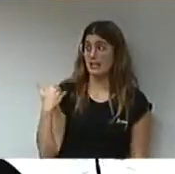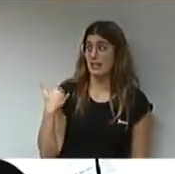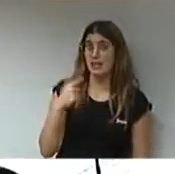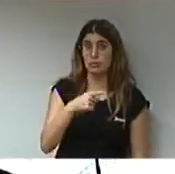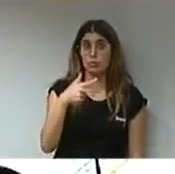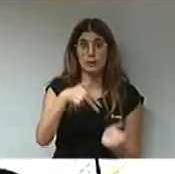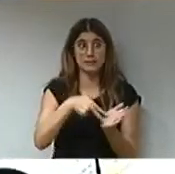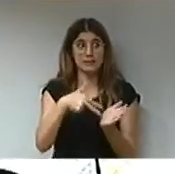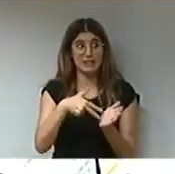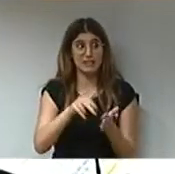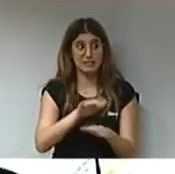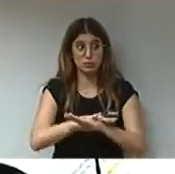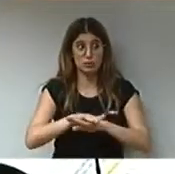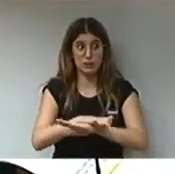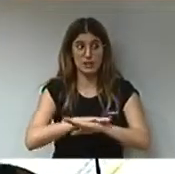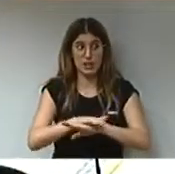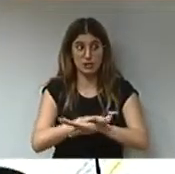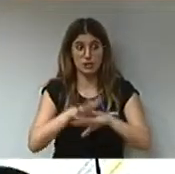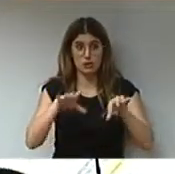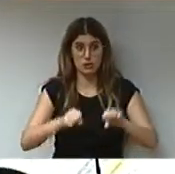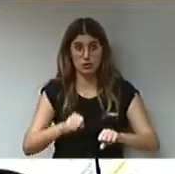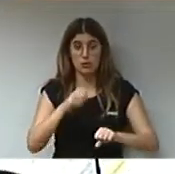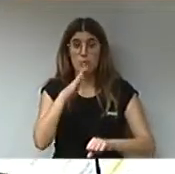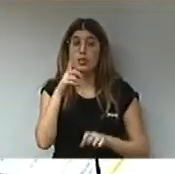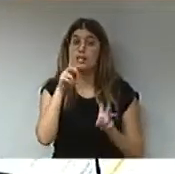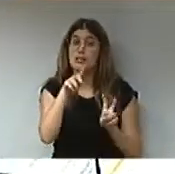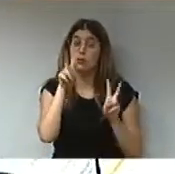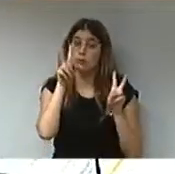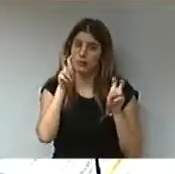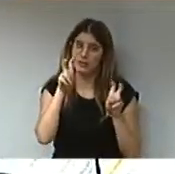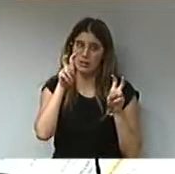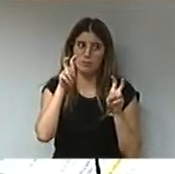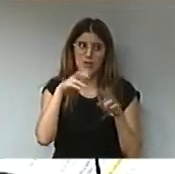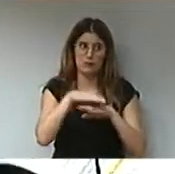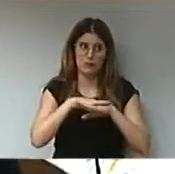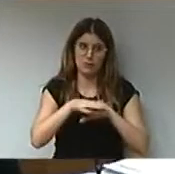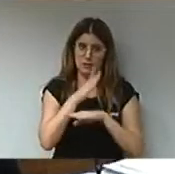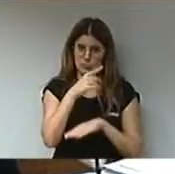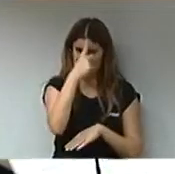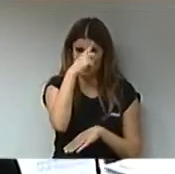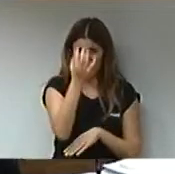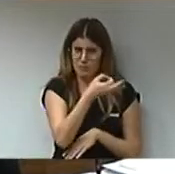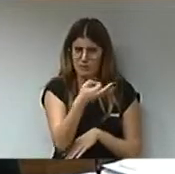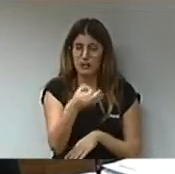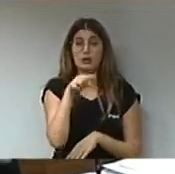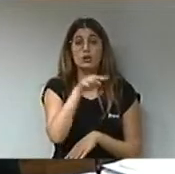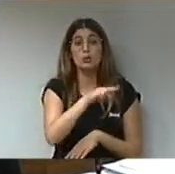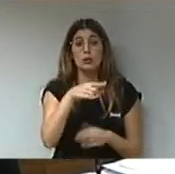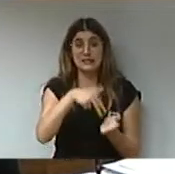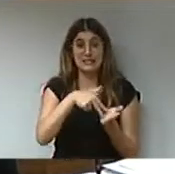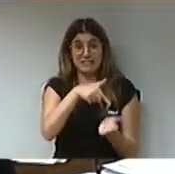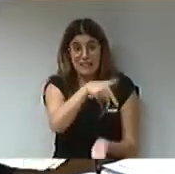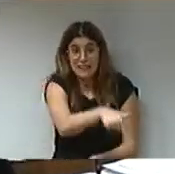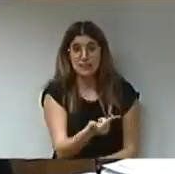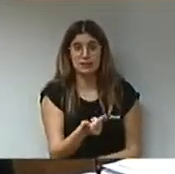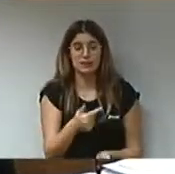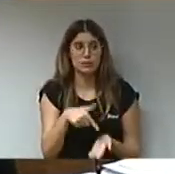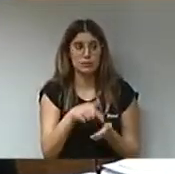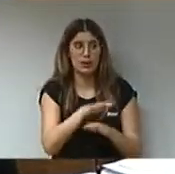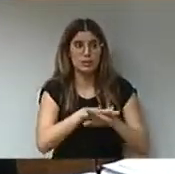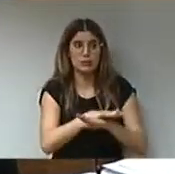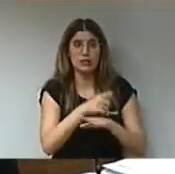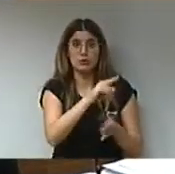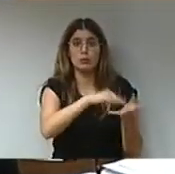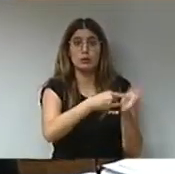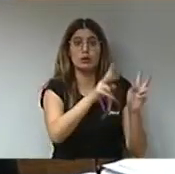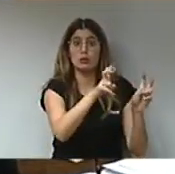estava governant, perquè això és una història fonamental, saben exactament el que passó, vostès estaven ahí, vostès ja han governat, vostès no són un projecte